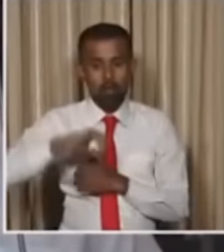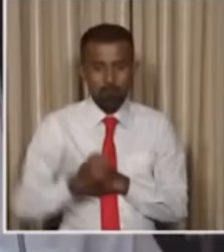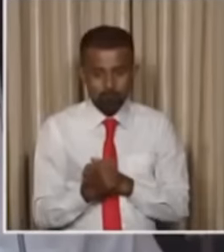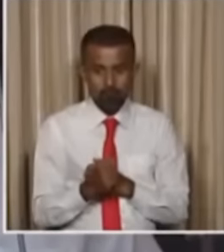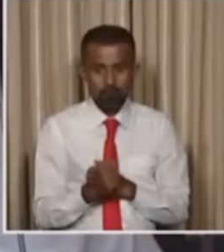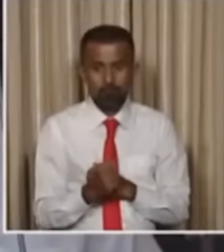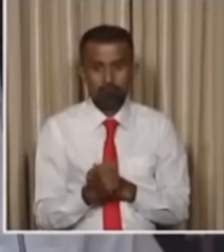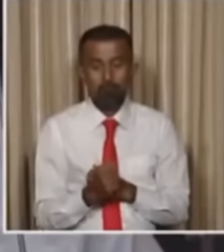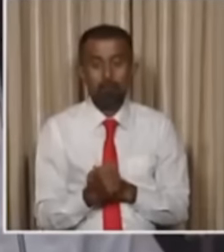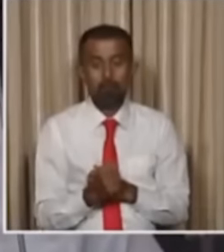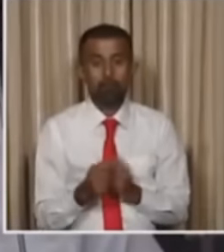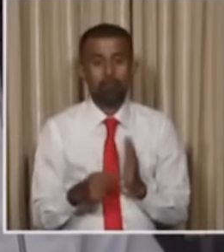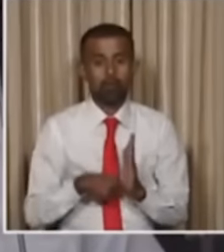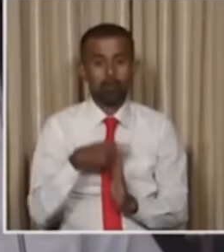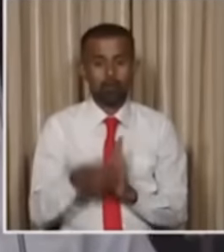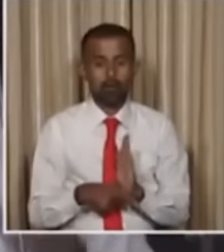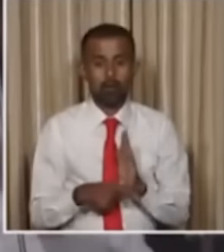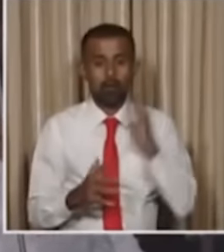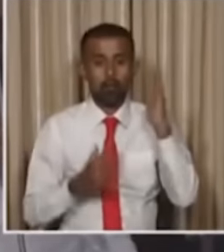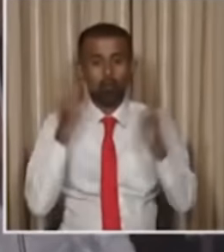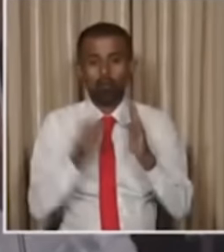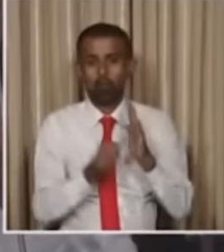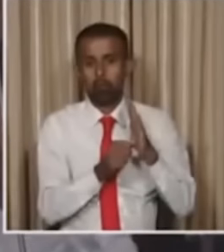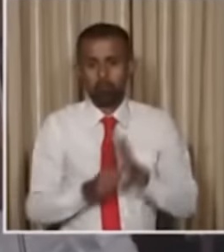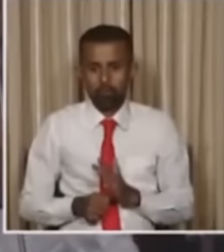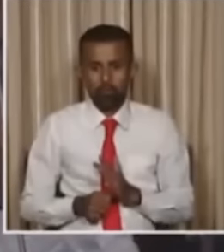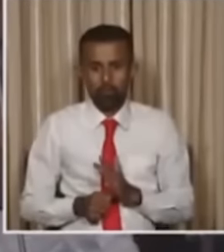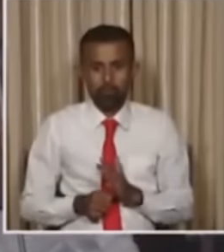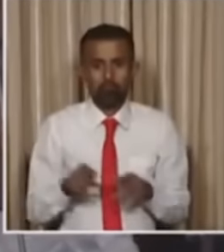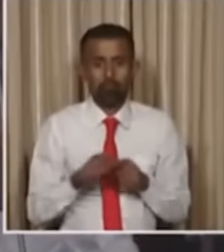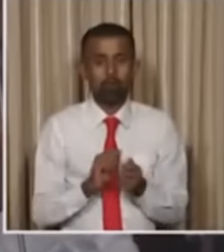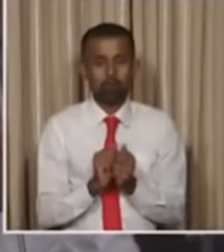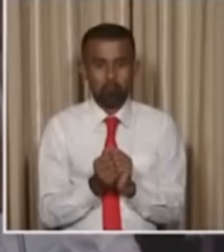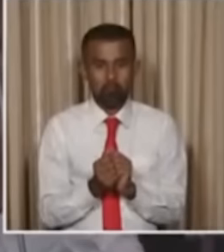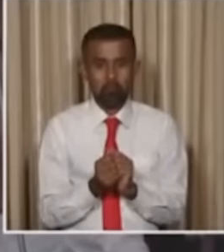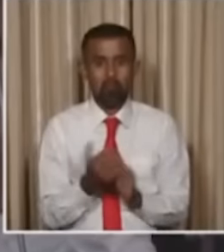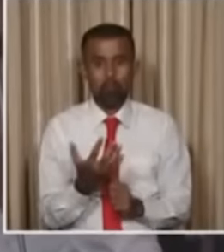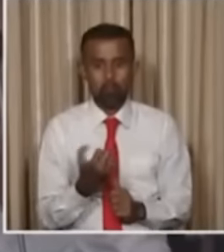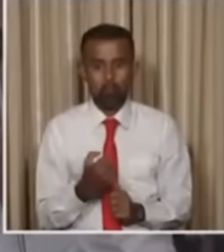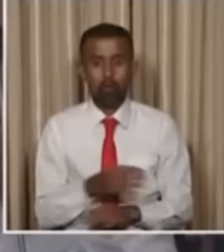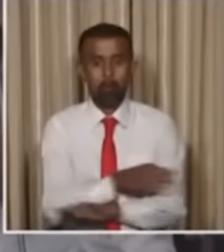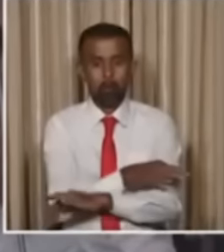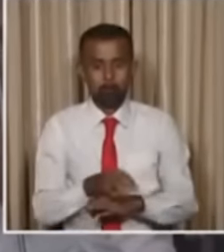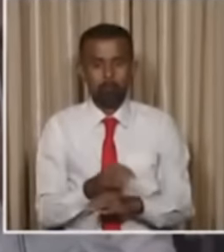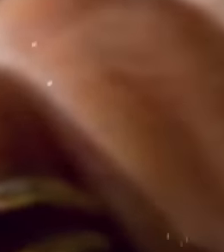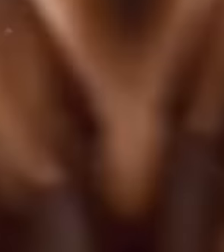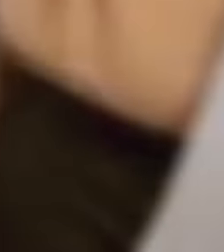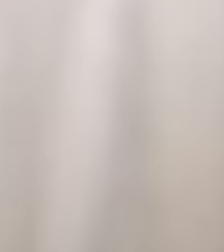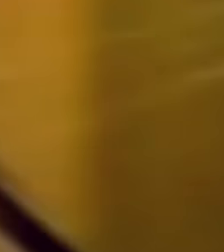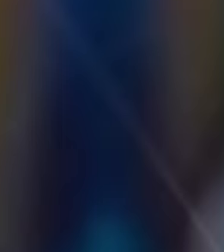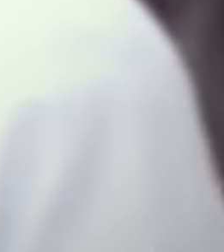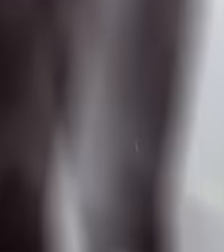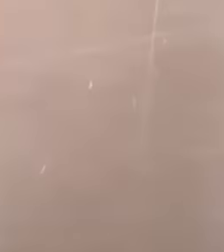කරලා මේ රට නැවත ලෝකයේ කොන් වෙච්ච රටක් බවට පරිවර්තනය කරන්න අවශ්‍ය වැඩසටහනක් දෙන කණ්ඩායමක්.